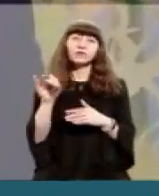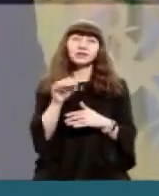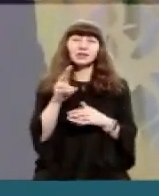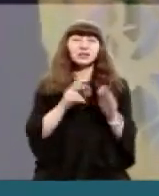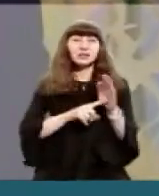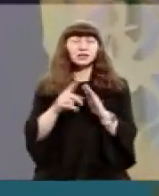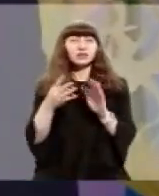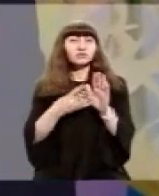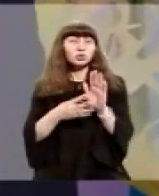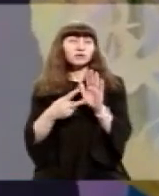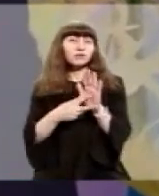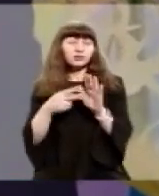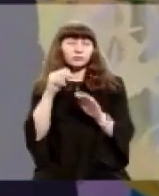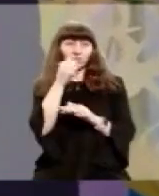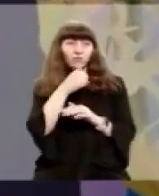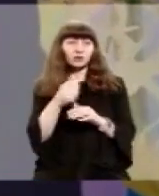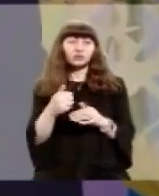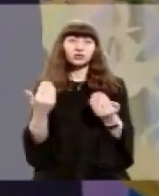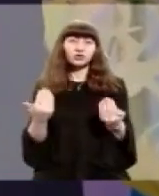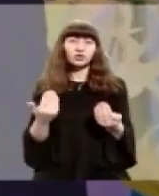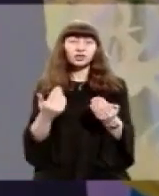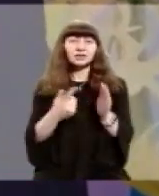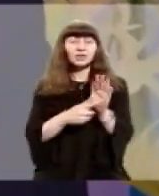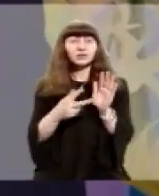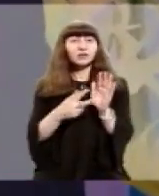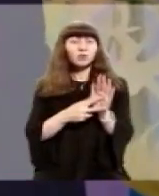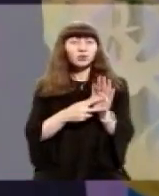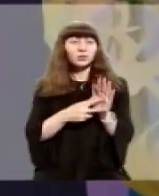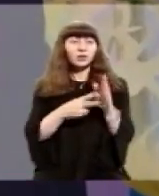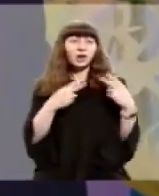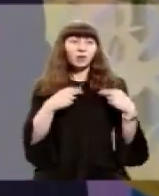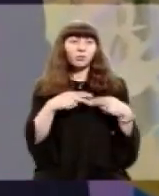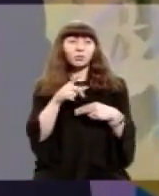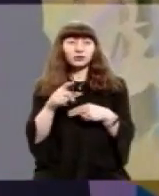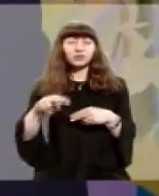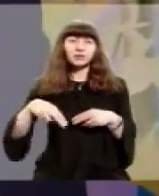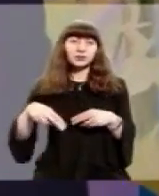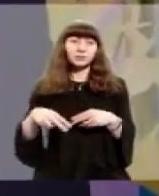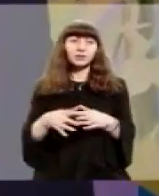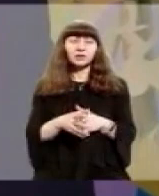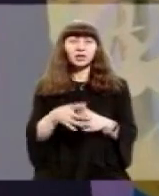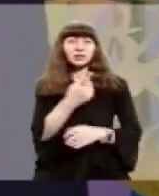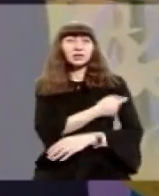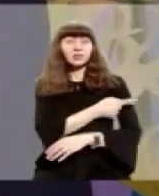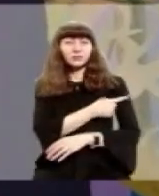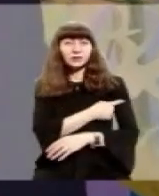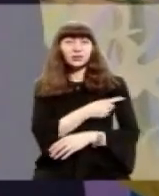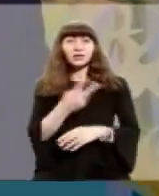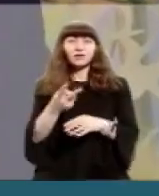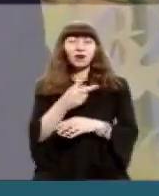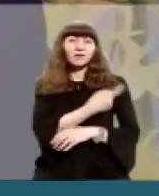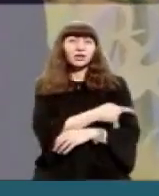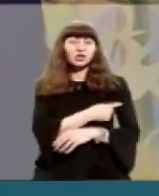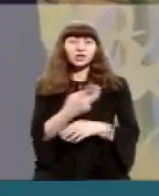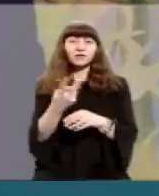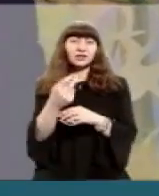года. На сегодняшний день составляет штат 78 единиц специалистов, в том числе это воспитатели и медицинские работники, два врача, два совместителя